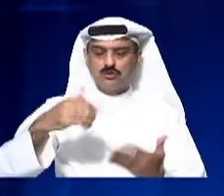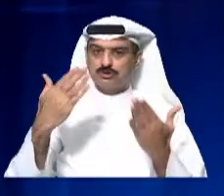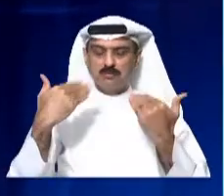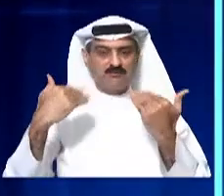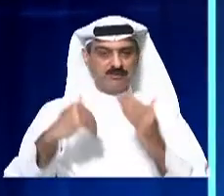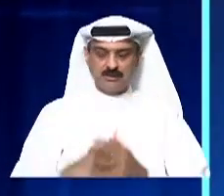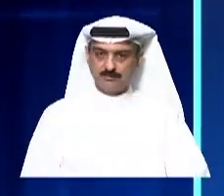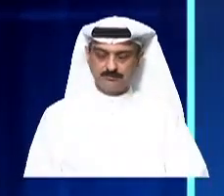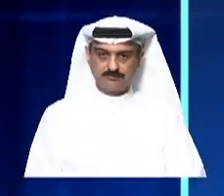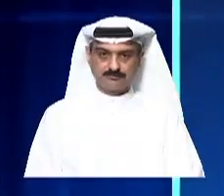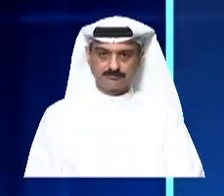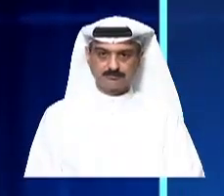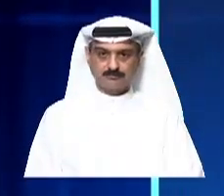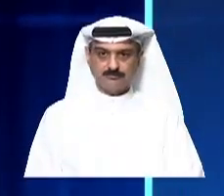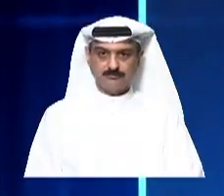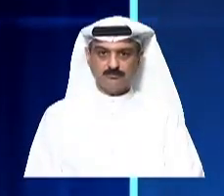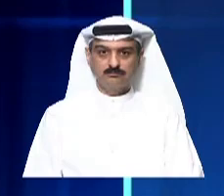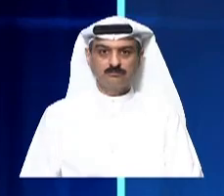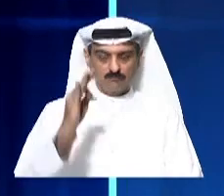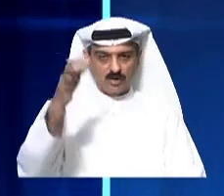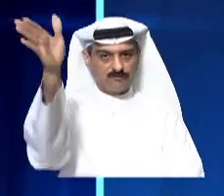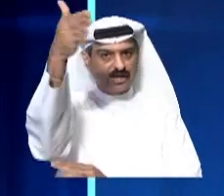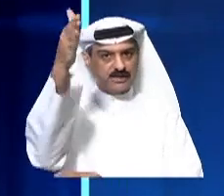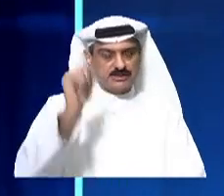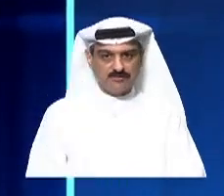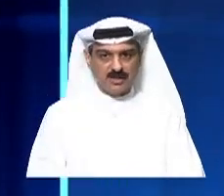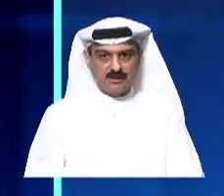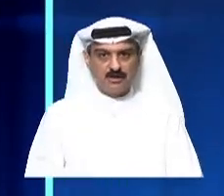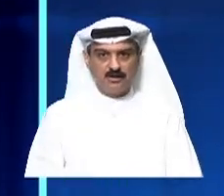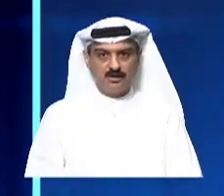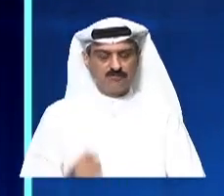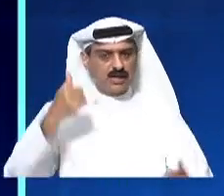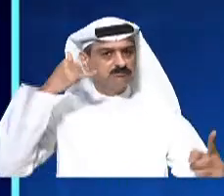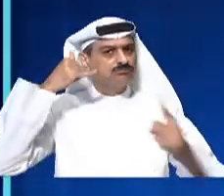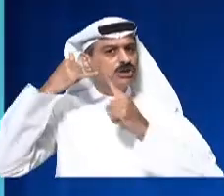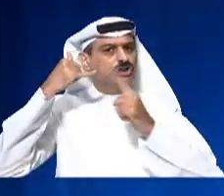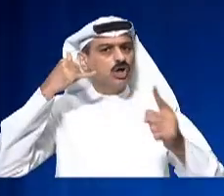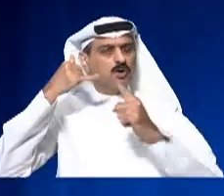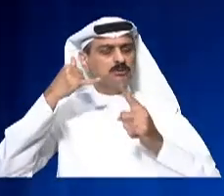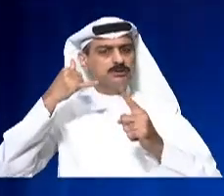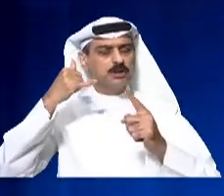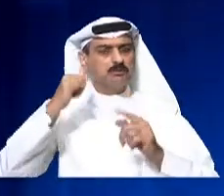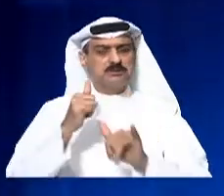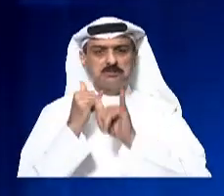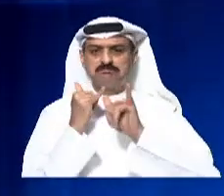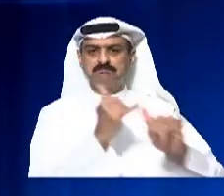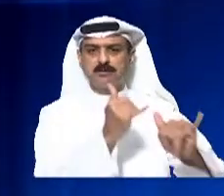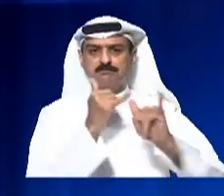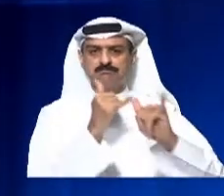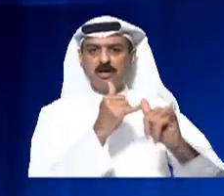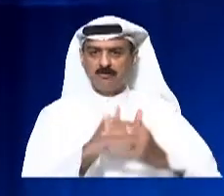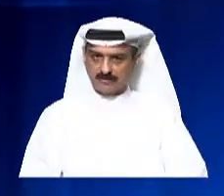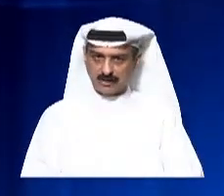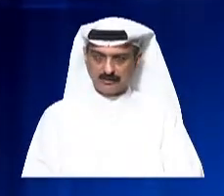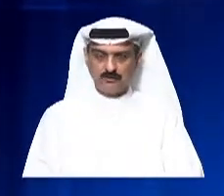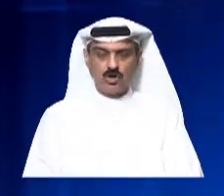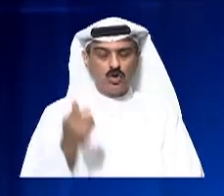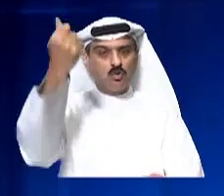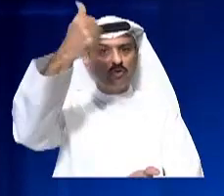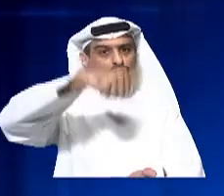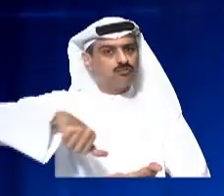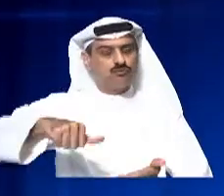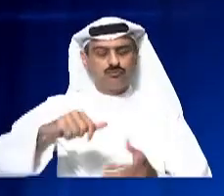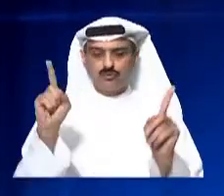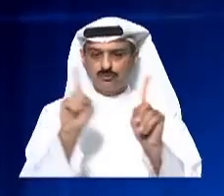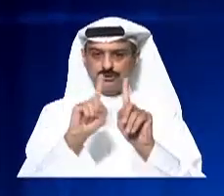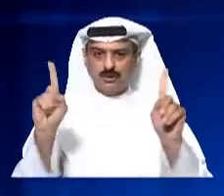من الأشكال. وترجو السفارة عدم التجاوب مع هذه الاتصالات والرسائل وعدم دفع مبالغ